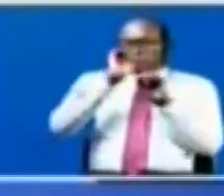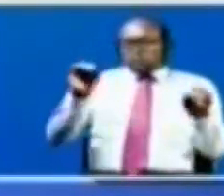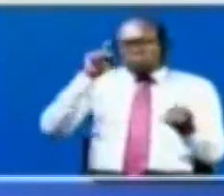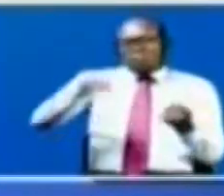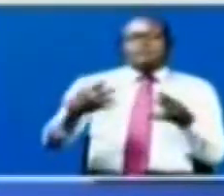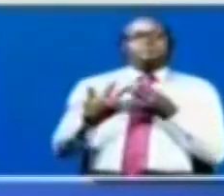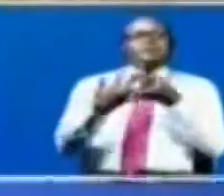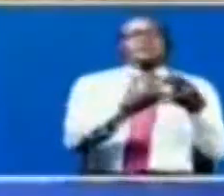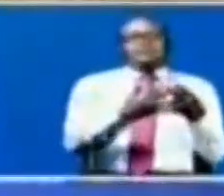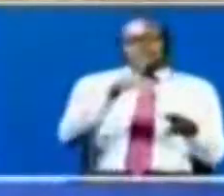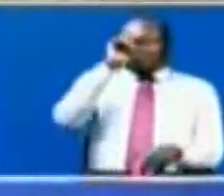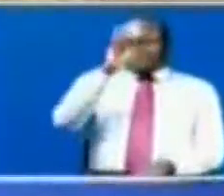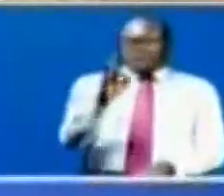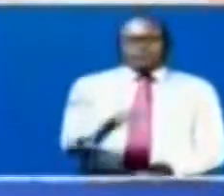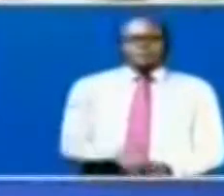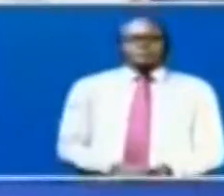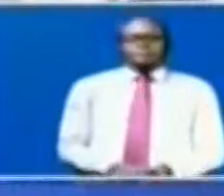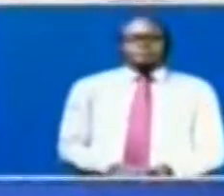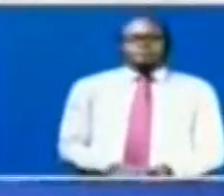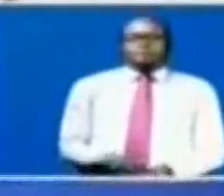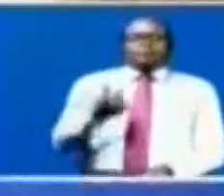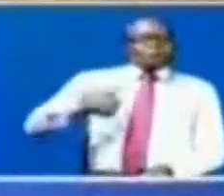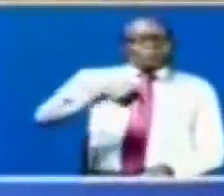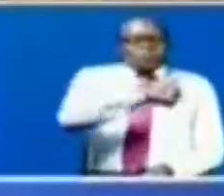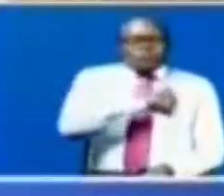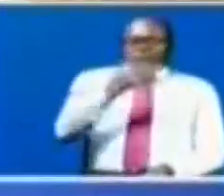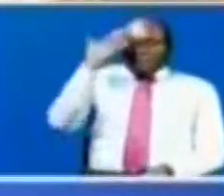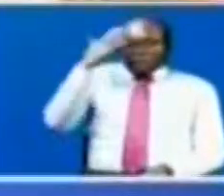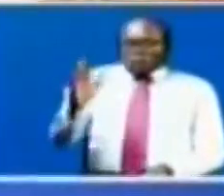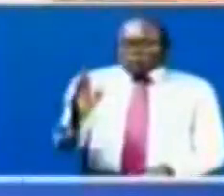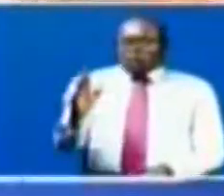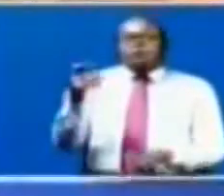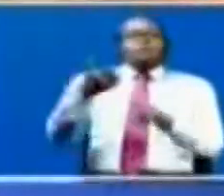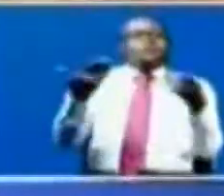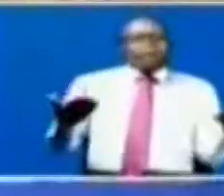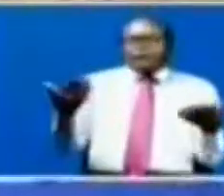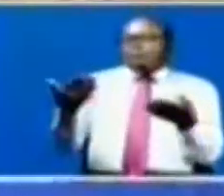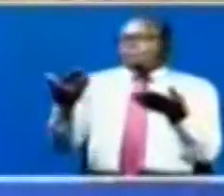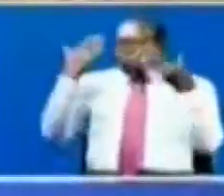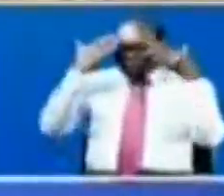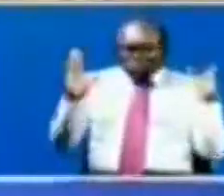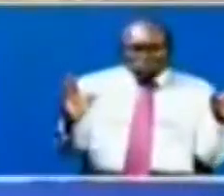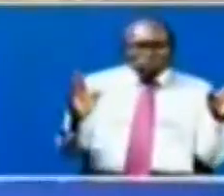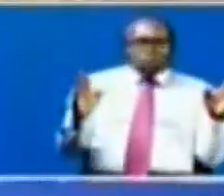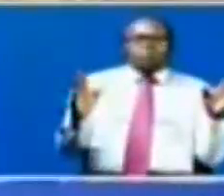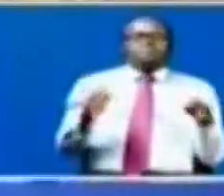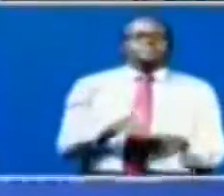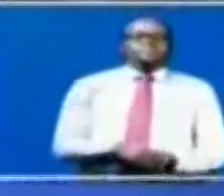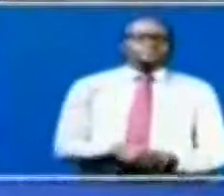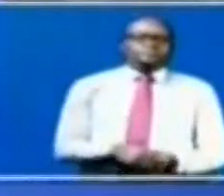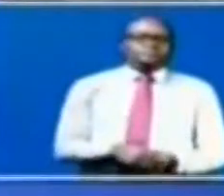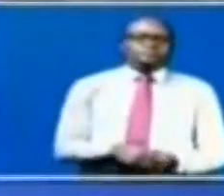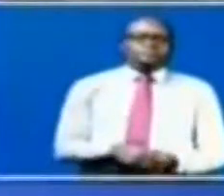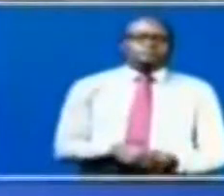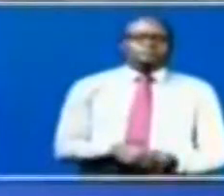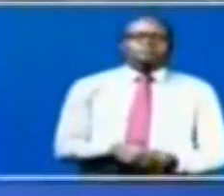hatua kali sana. Hivi hatujui twalindwa na nyali, ni bamburi, ni dog section ama ni kiembeni.